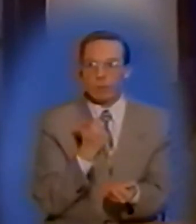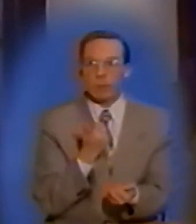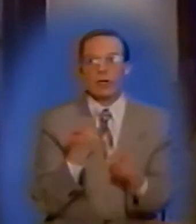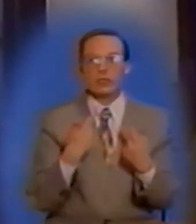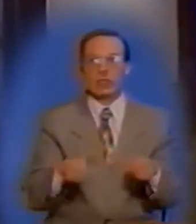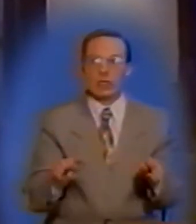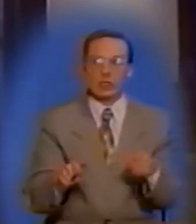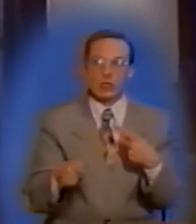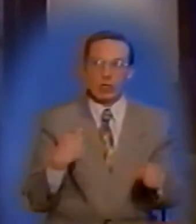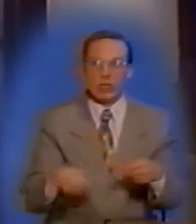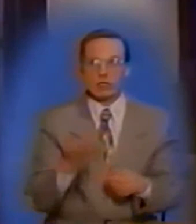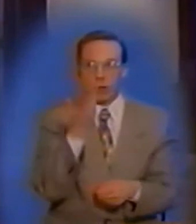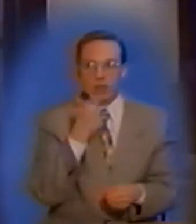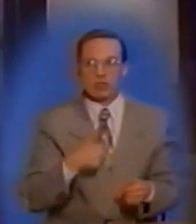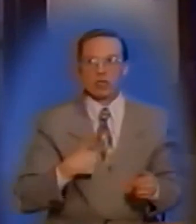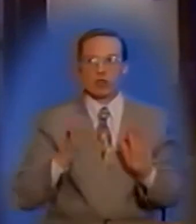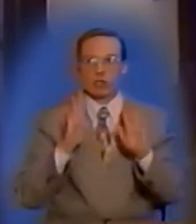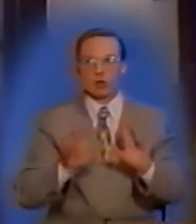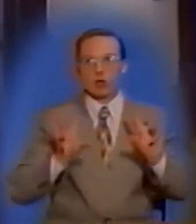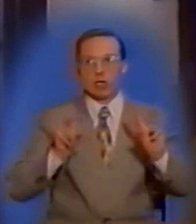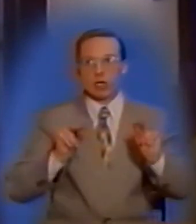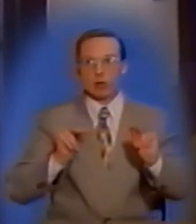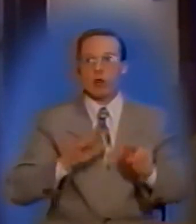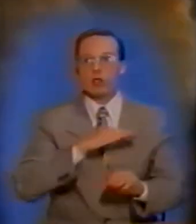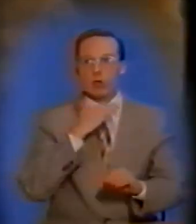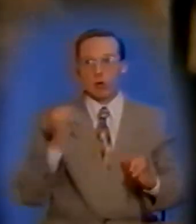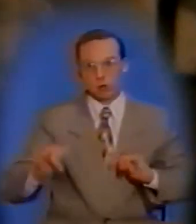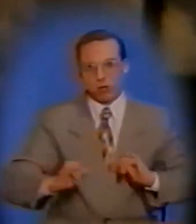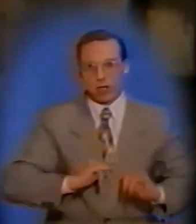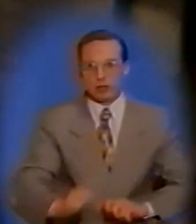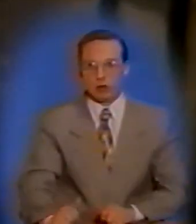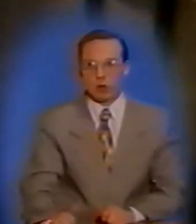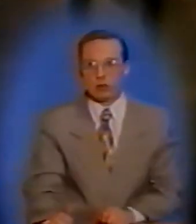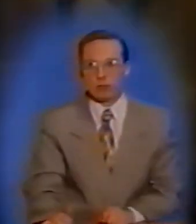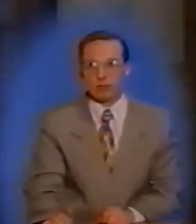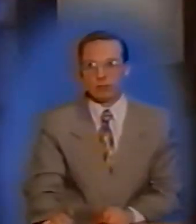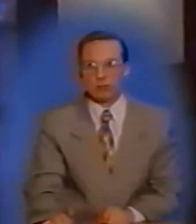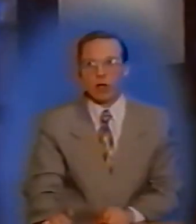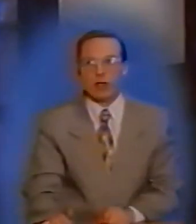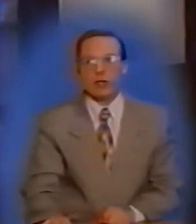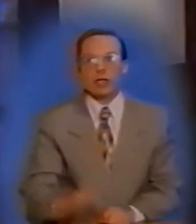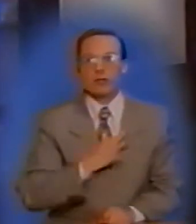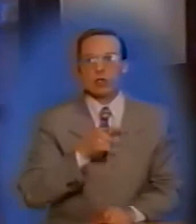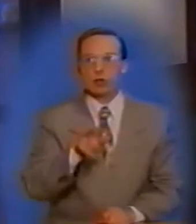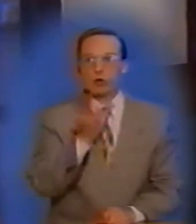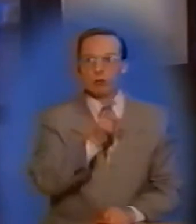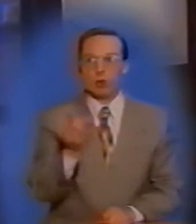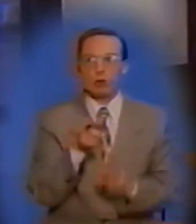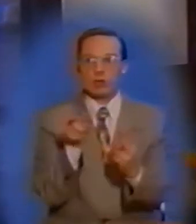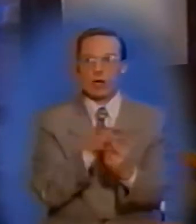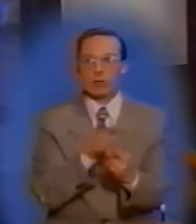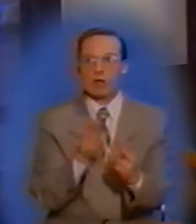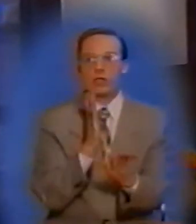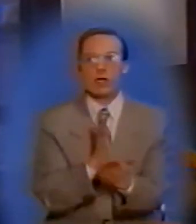skirtingas spalvas. Ir tada aš tiesiog linkiu daugiau tolerancijos. Vis dėlto šių žmonių tarpe, kaip